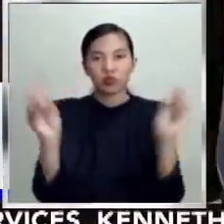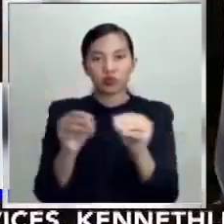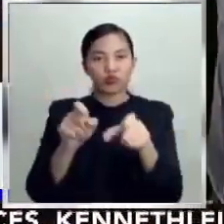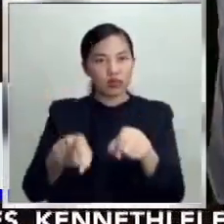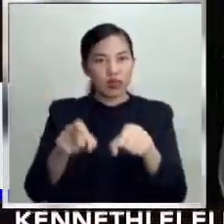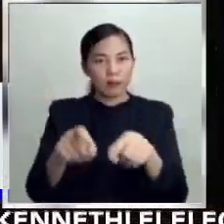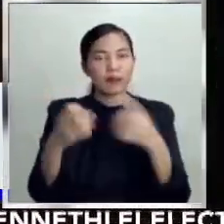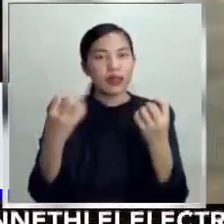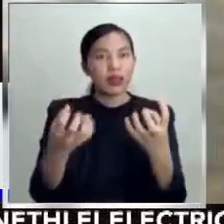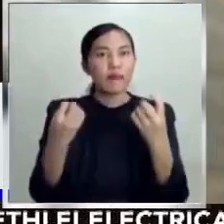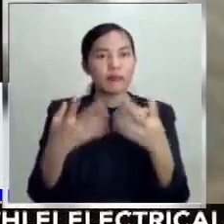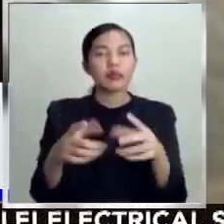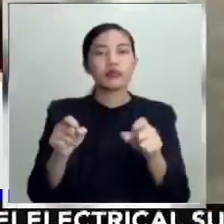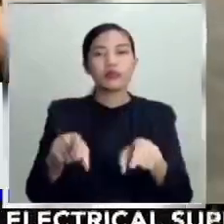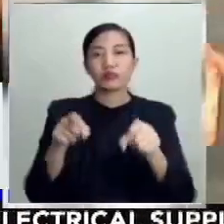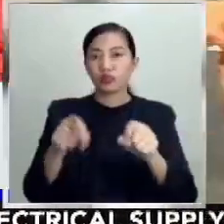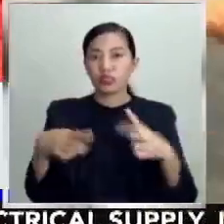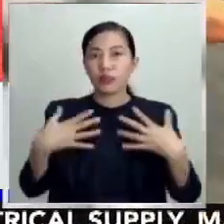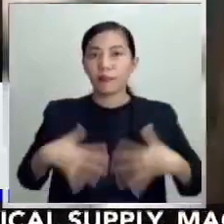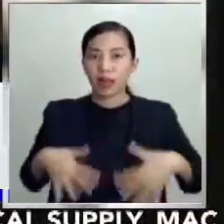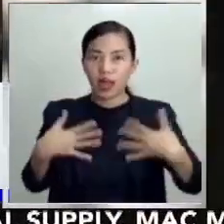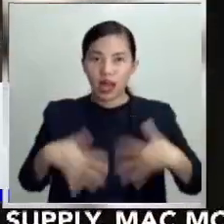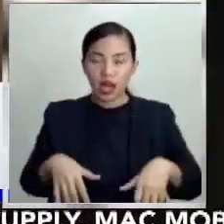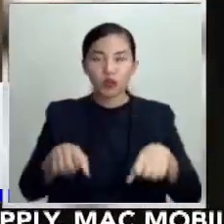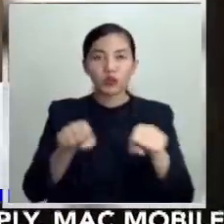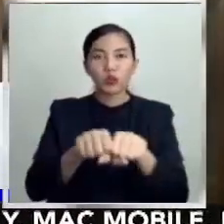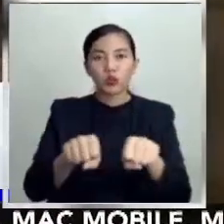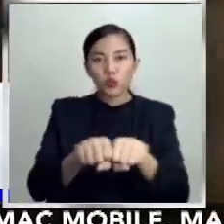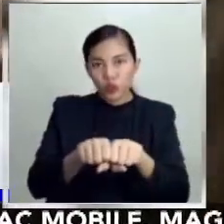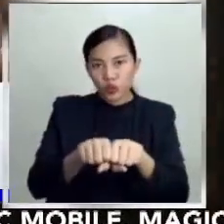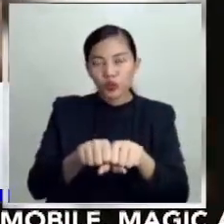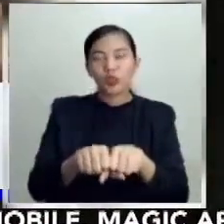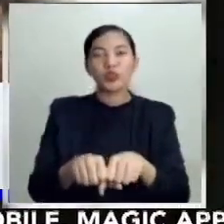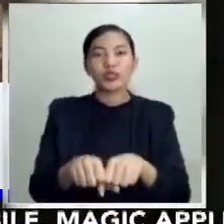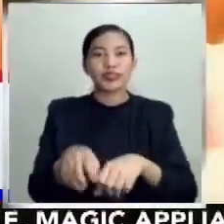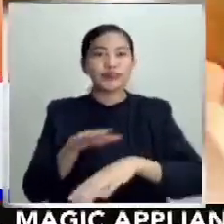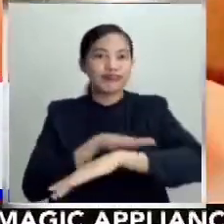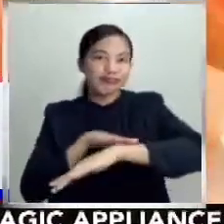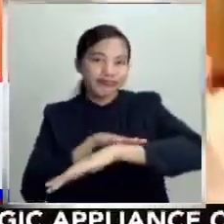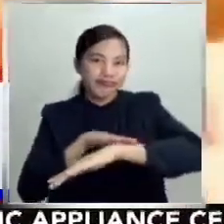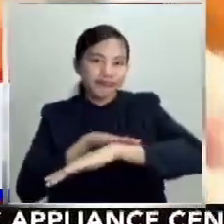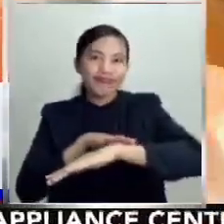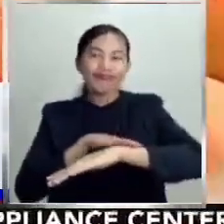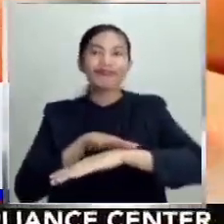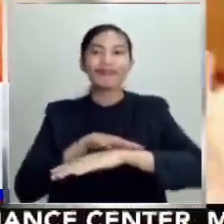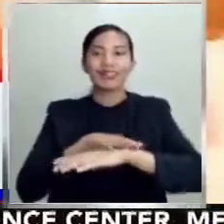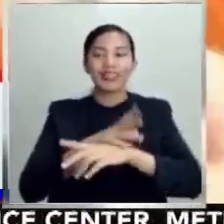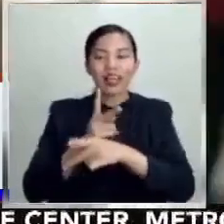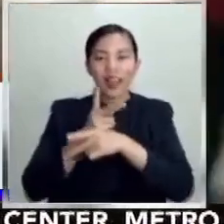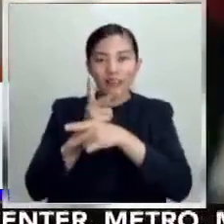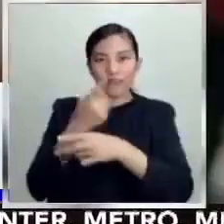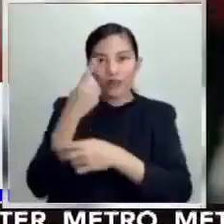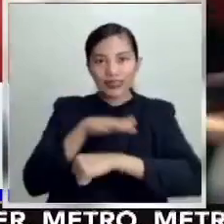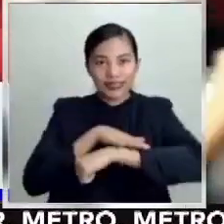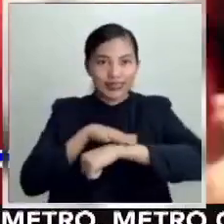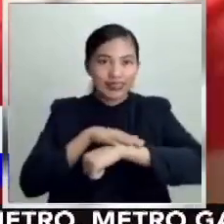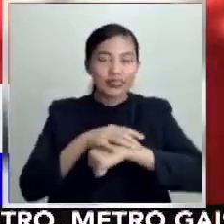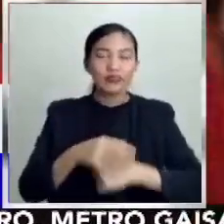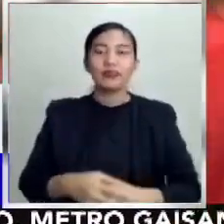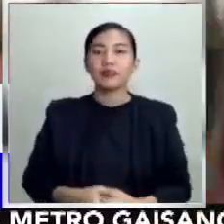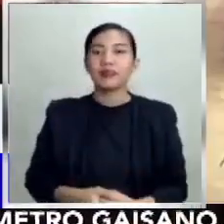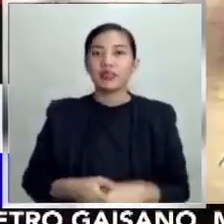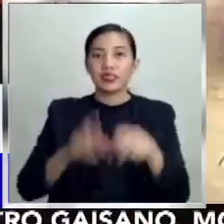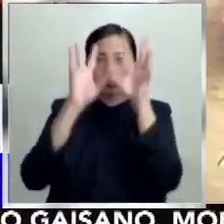damit, sapatos, skincare na locally made. Mayroon din mga Christmas decors or home decors